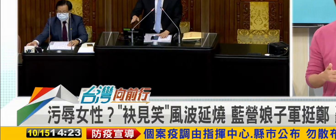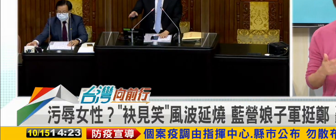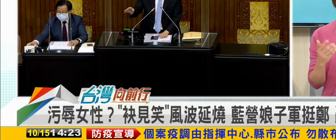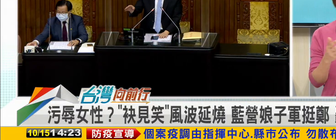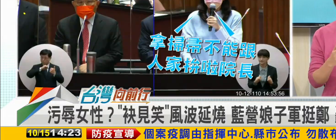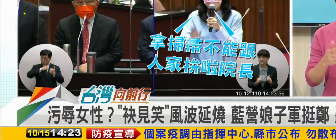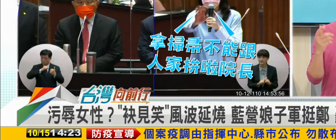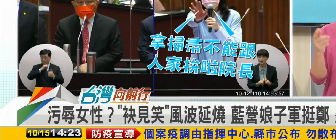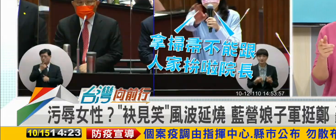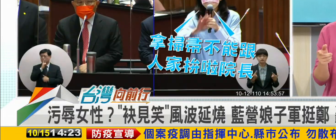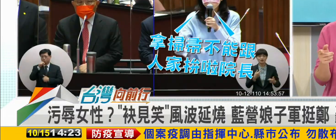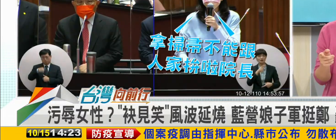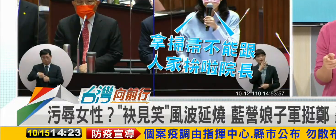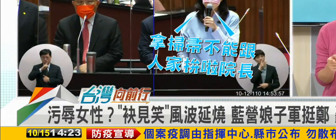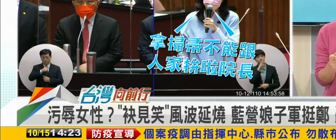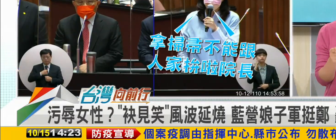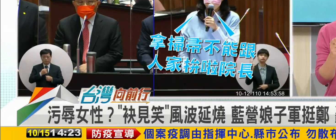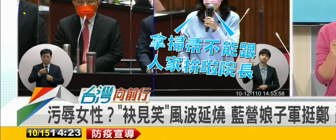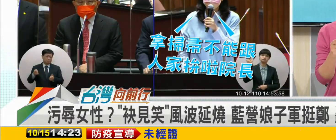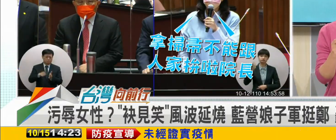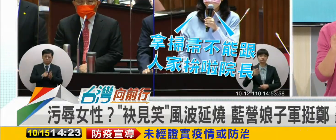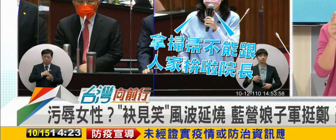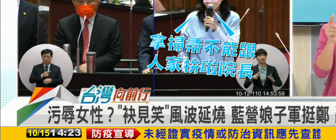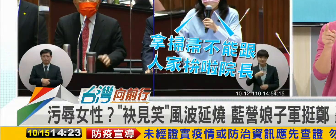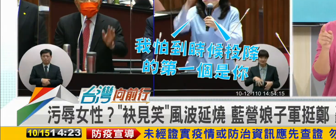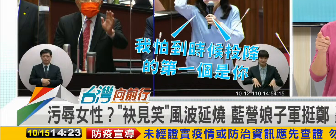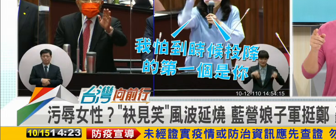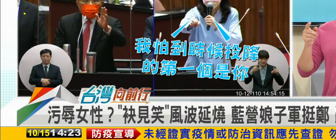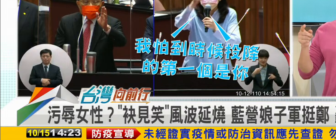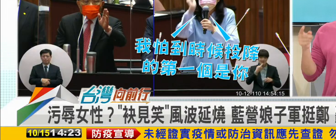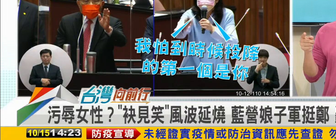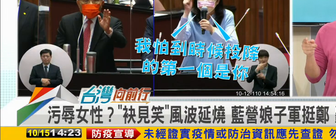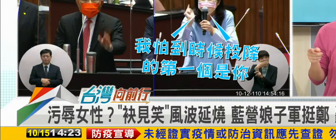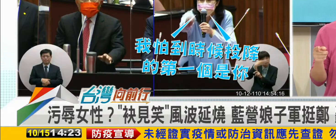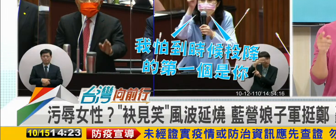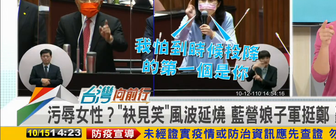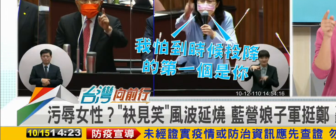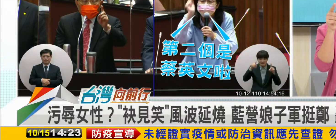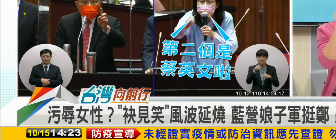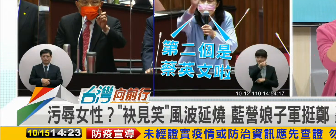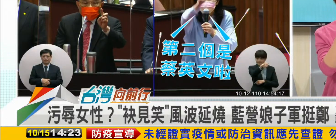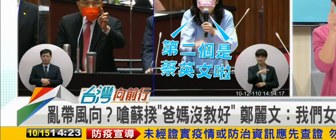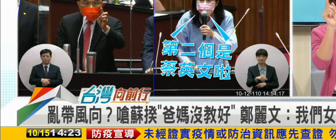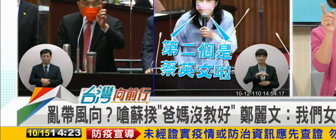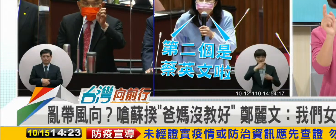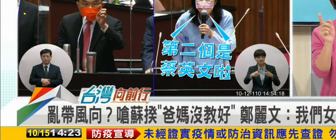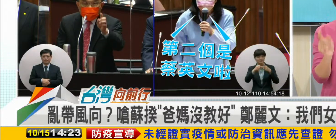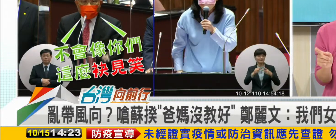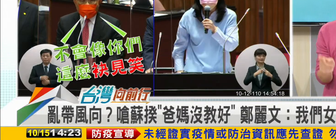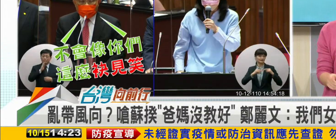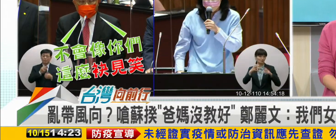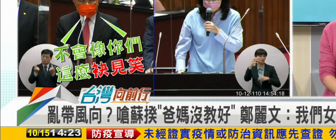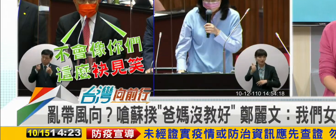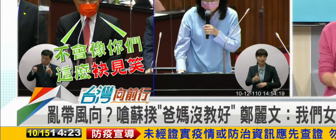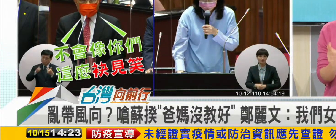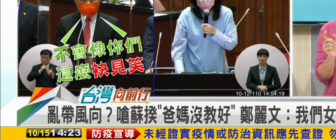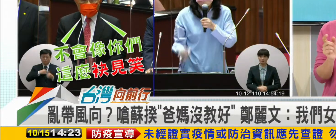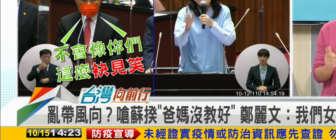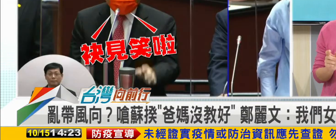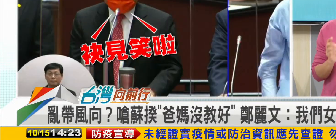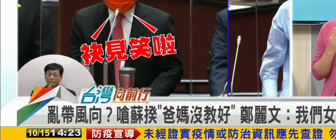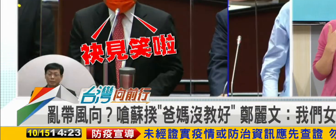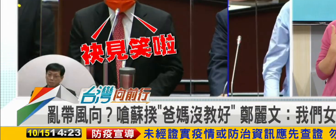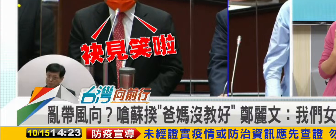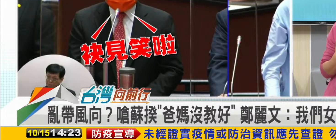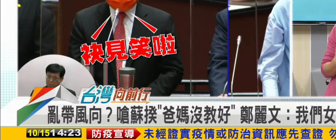声音出来，可是光是看他的动作跟他那个咄咄逼人的口那个手势，还有你看他那个手那样子，那种比的那种嘴